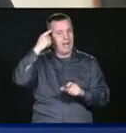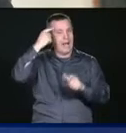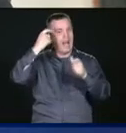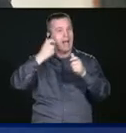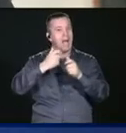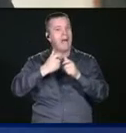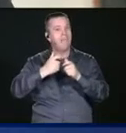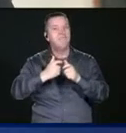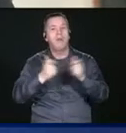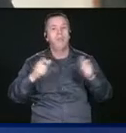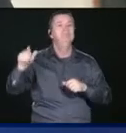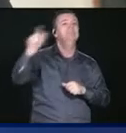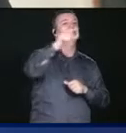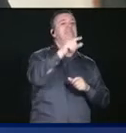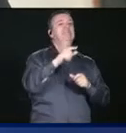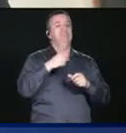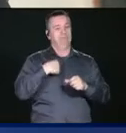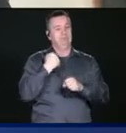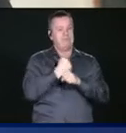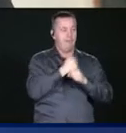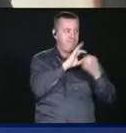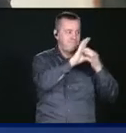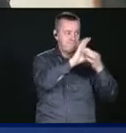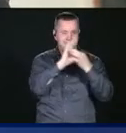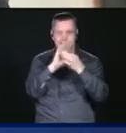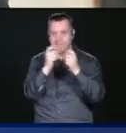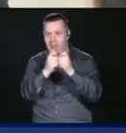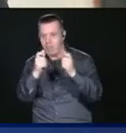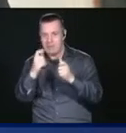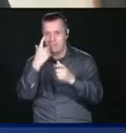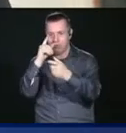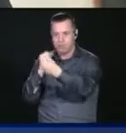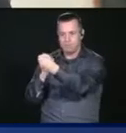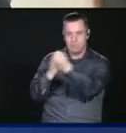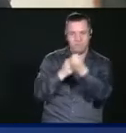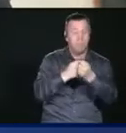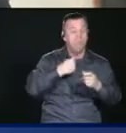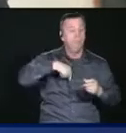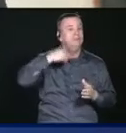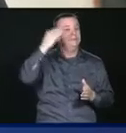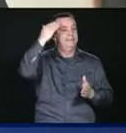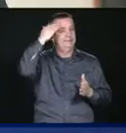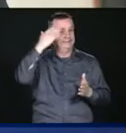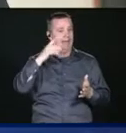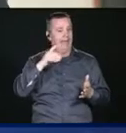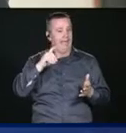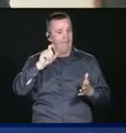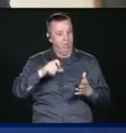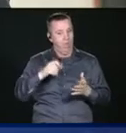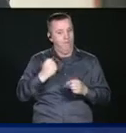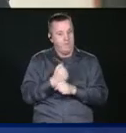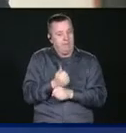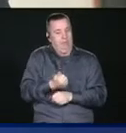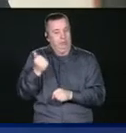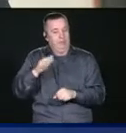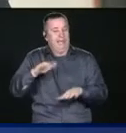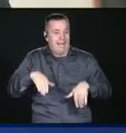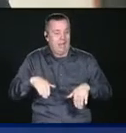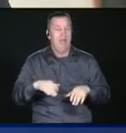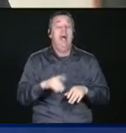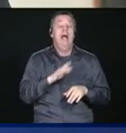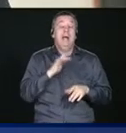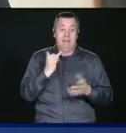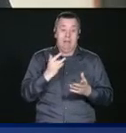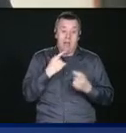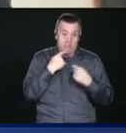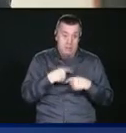travaillé avec différentes entreprises à travers le pays pour les appuyer. Nous savons qu'il y a plus à faire. On a offert de la certitude en